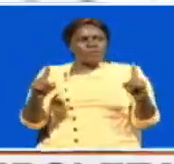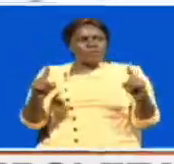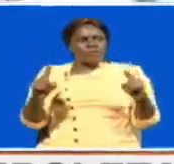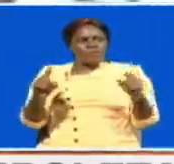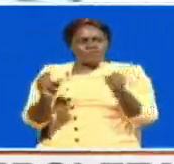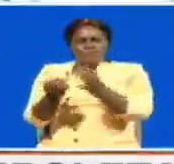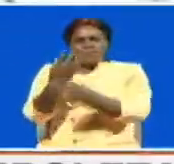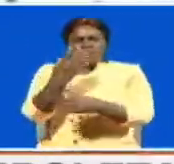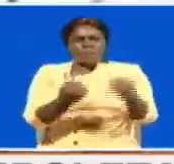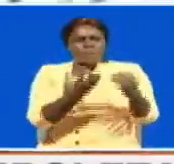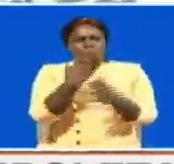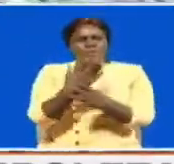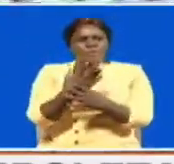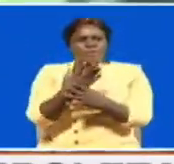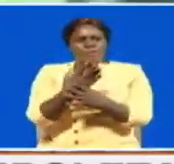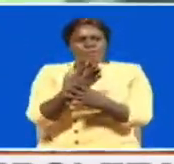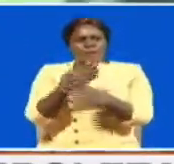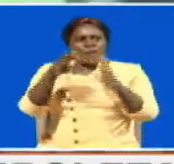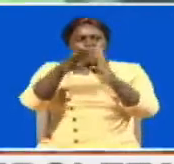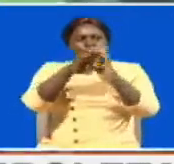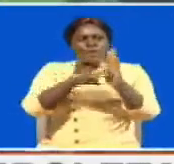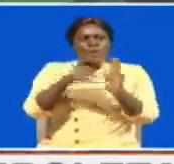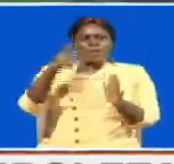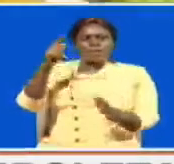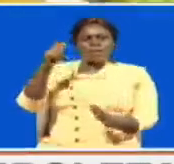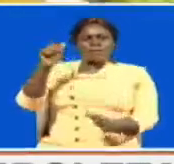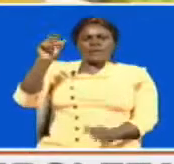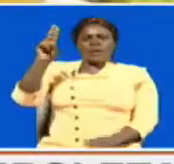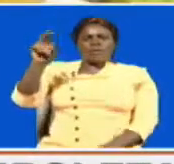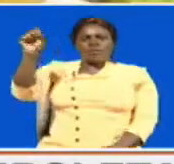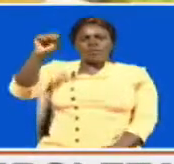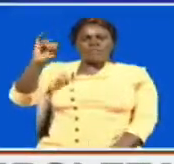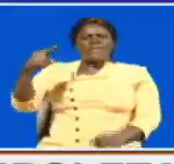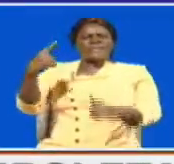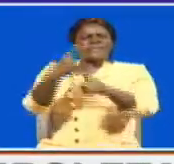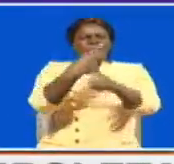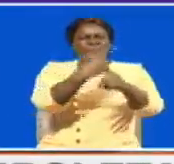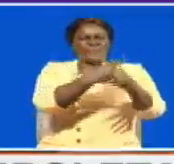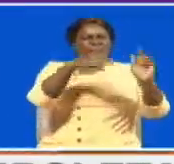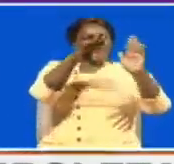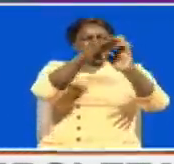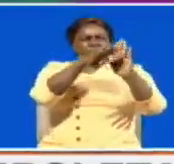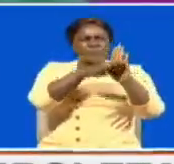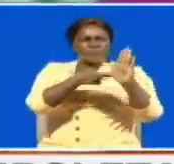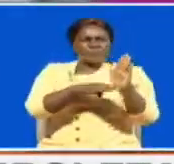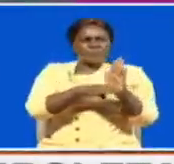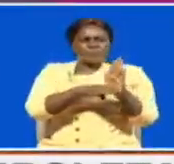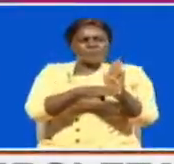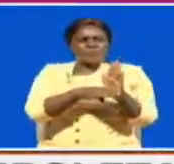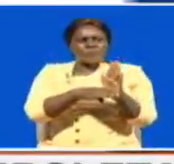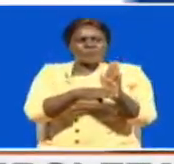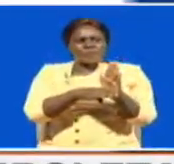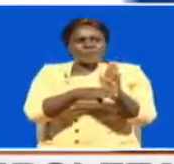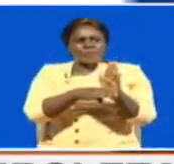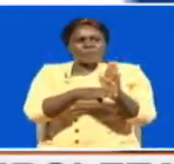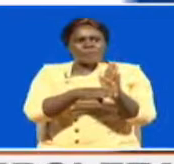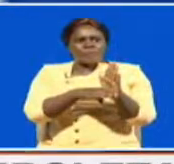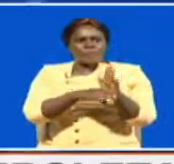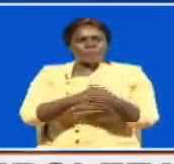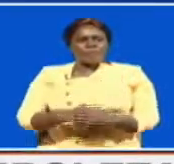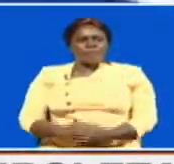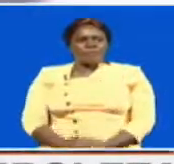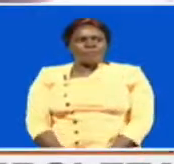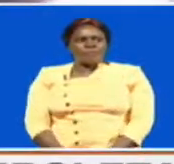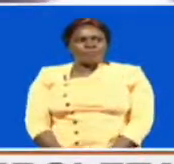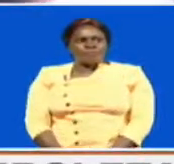wa Kibwana ulizalisha vipindi vya Tausi, Tahamaki, Kisulisuli pamoja na kipindi cha Papa